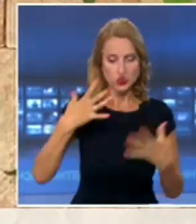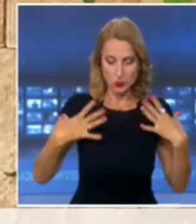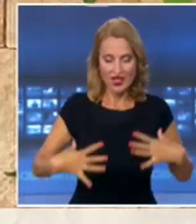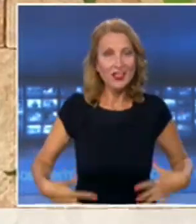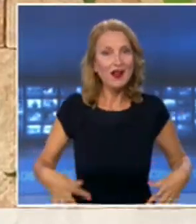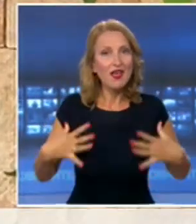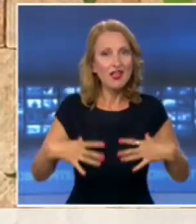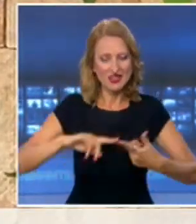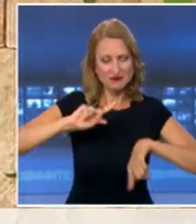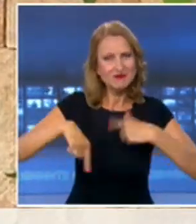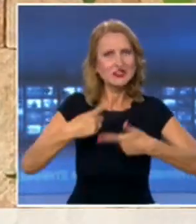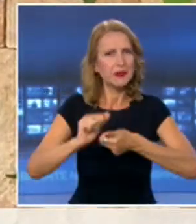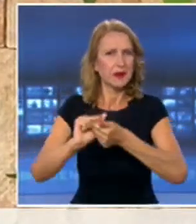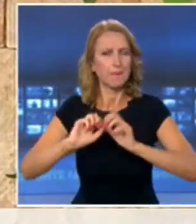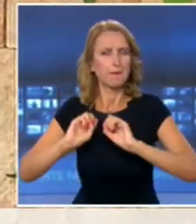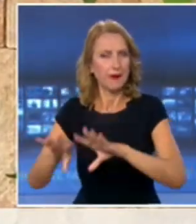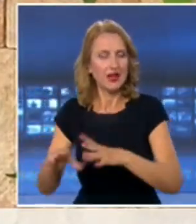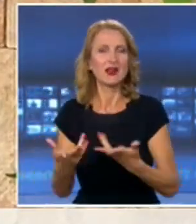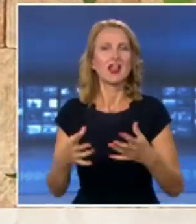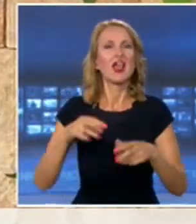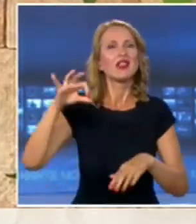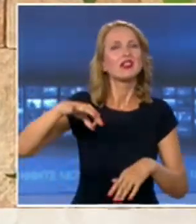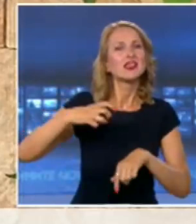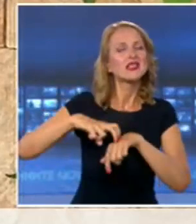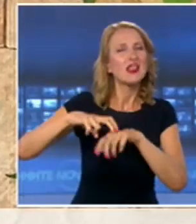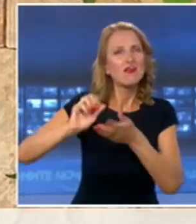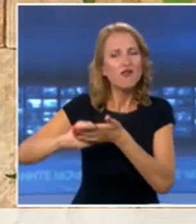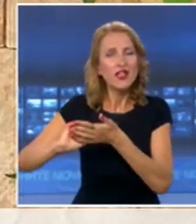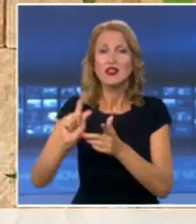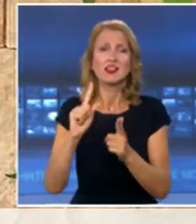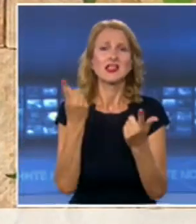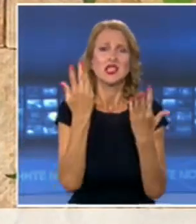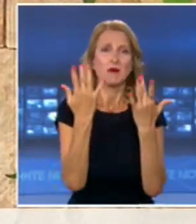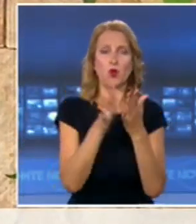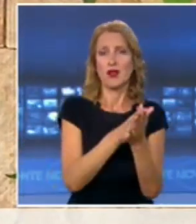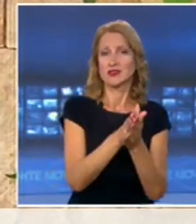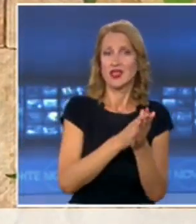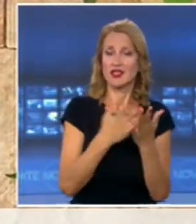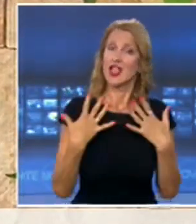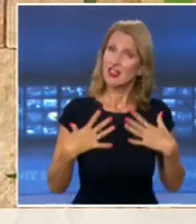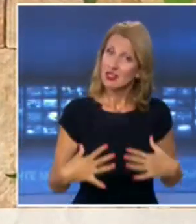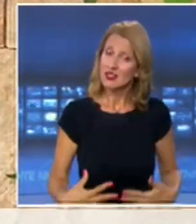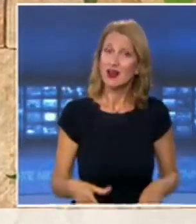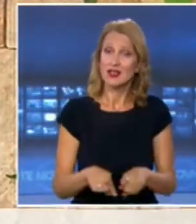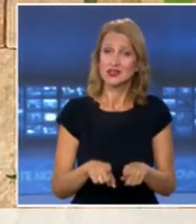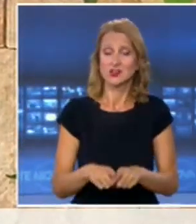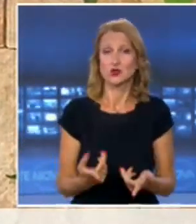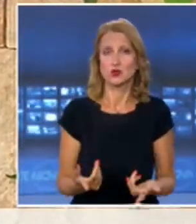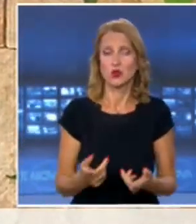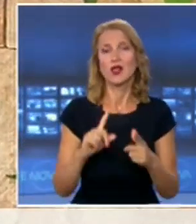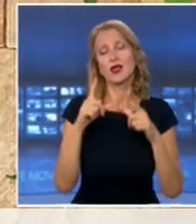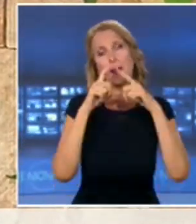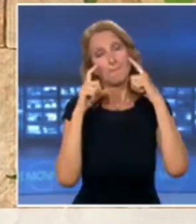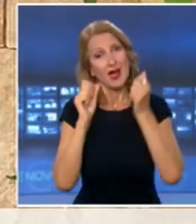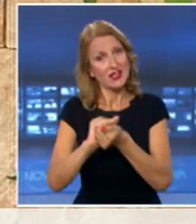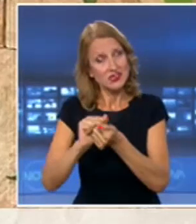дрехите, да се изпират, да се дезинфекцират не само ръцете и маската, за която стана